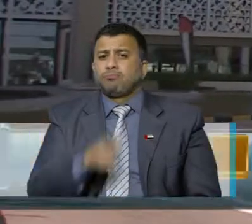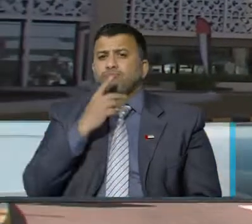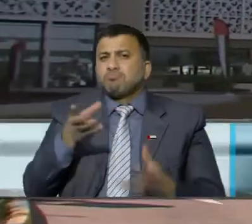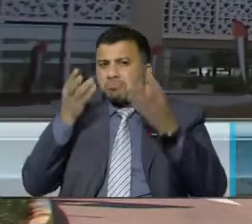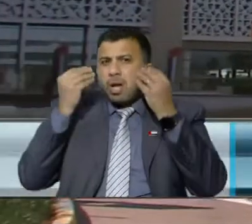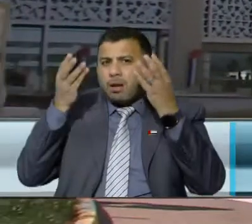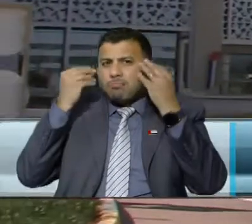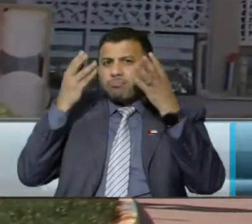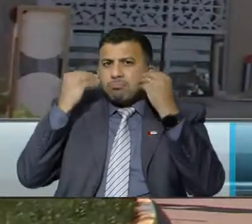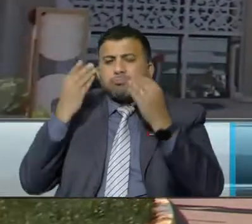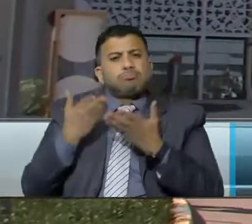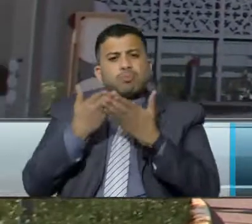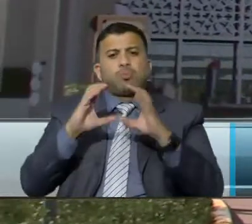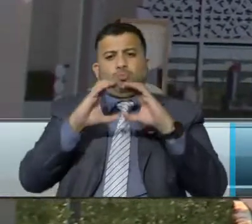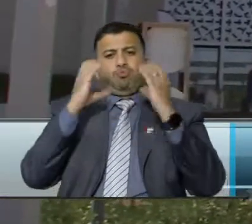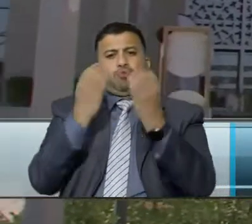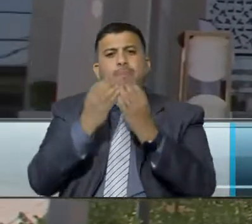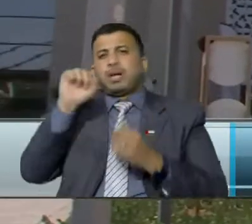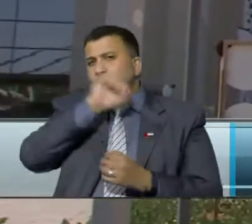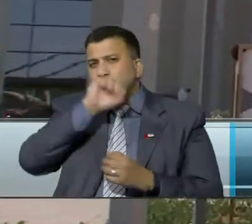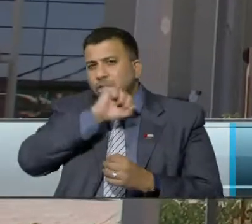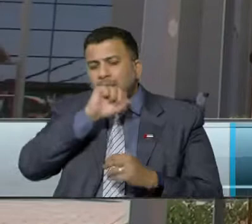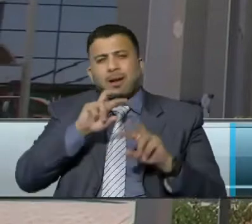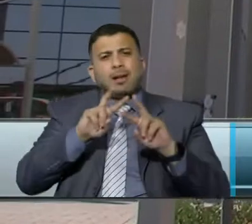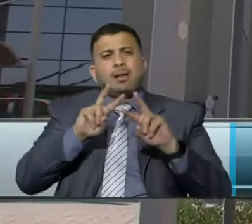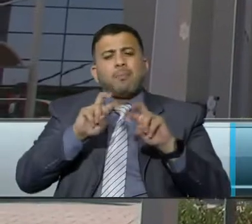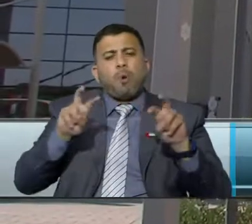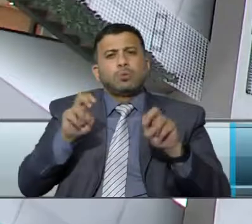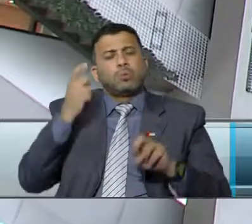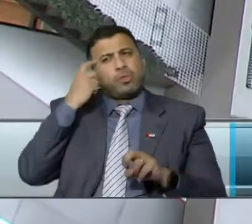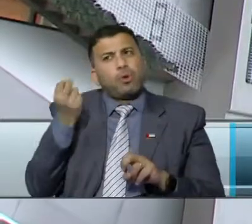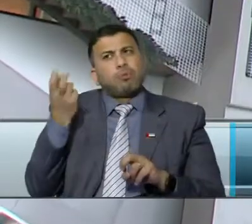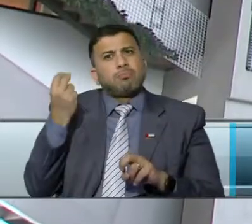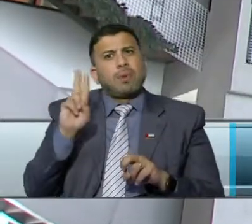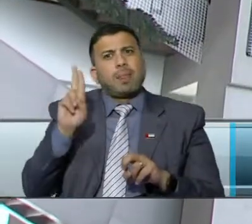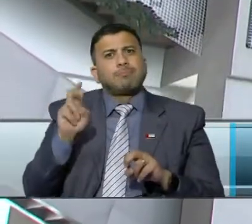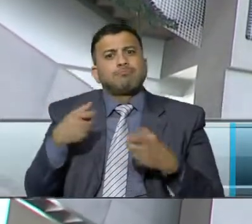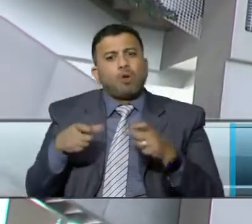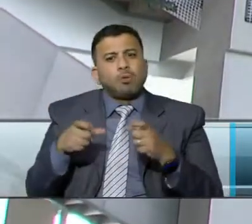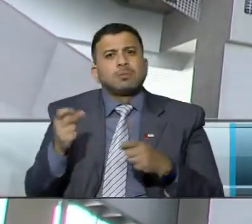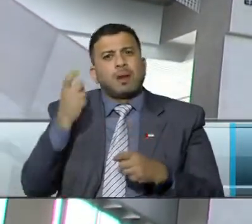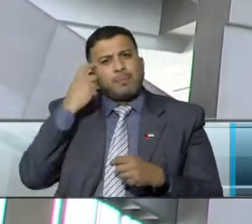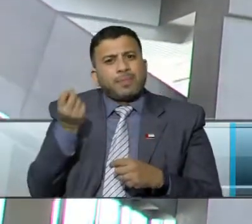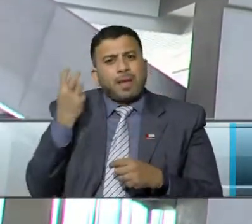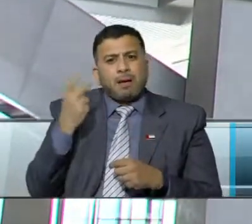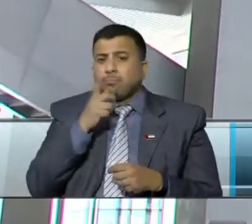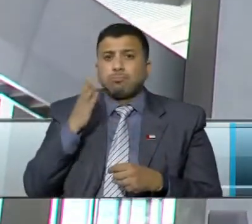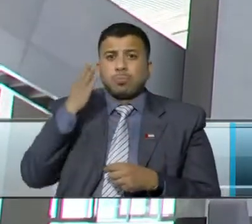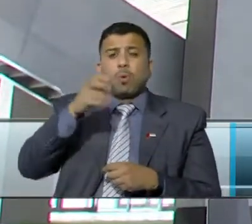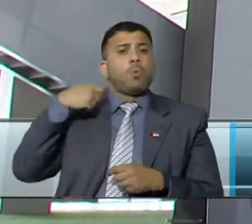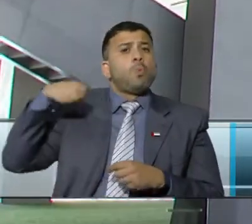التعرف على ما يقدمه مجمع الشارقة للبحوث والتكنولوجيا والابتكار كان الهدف الأساسي لزيارة معالي